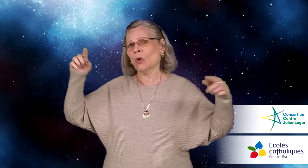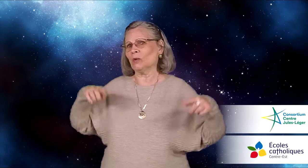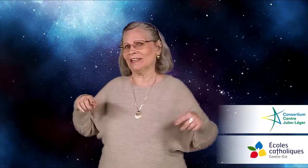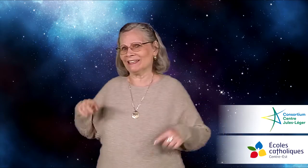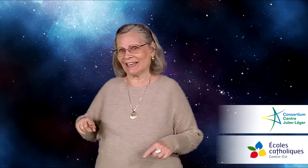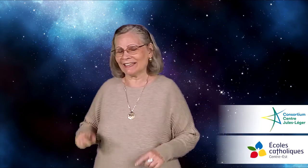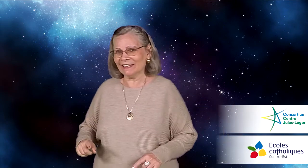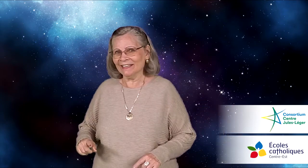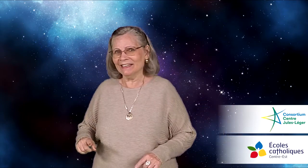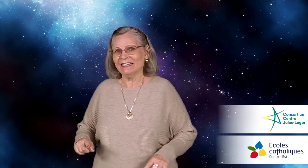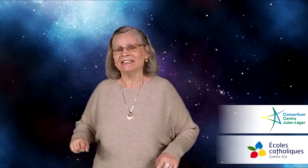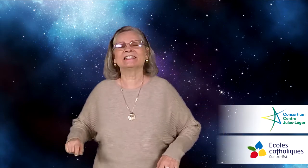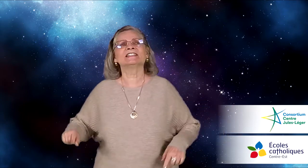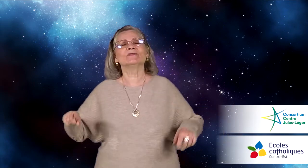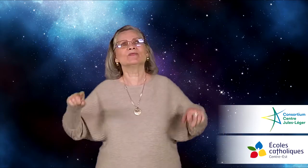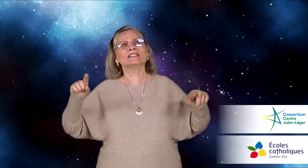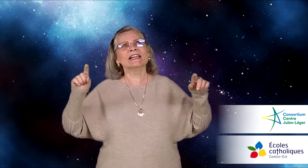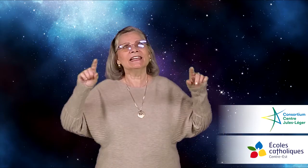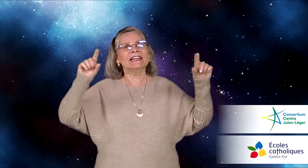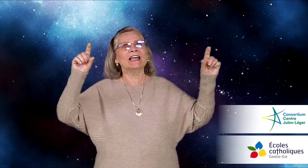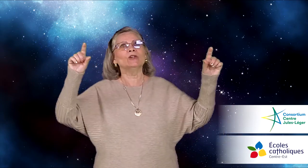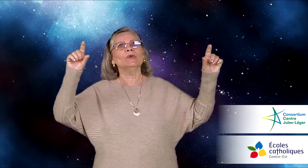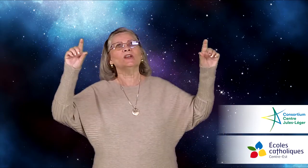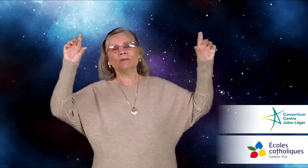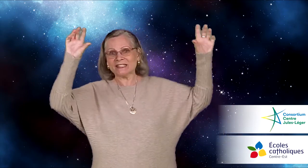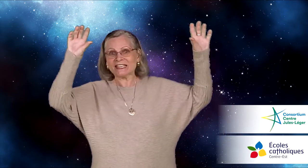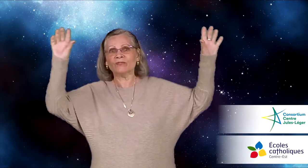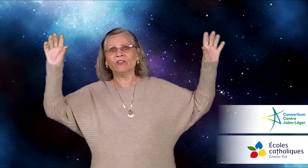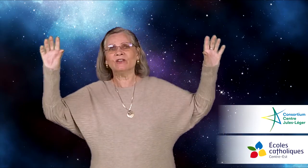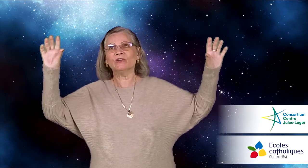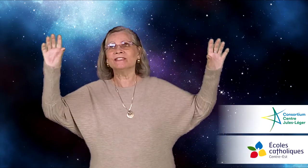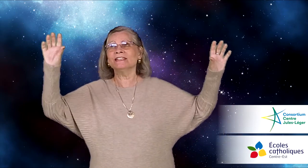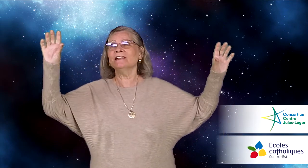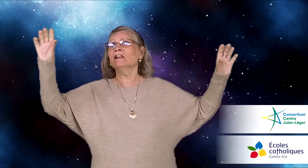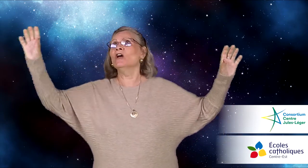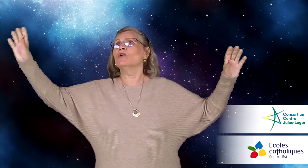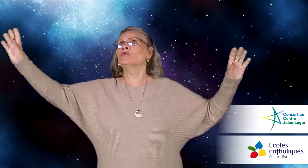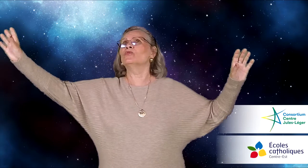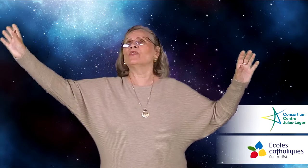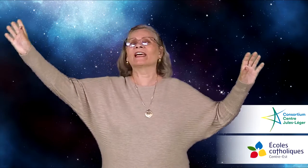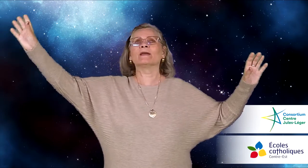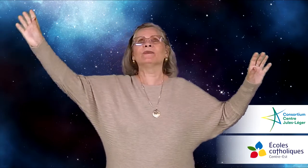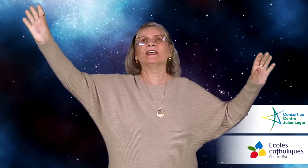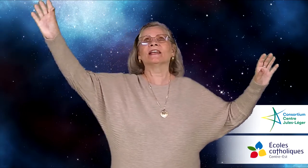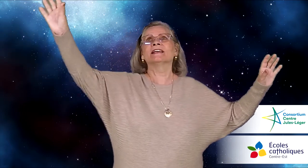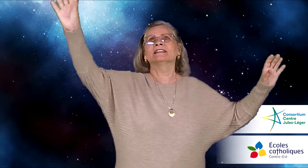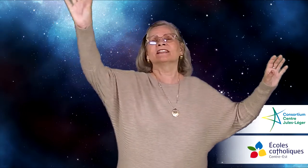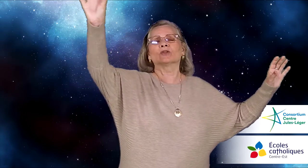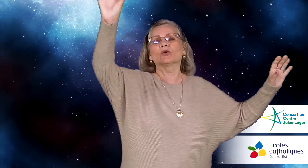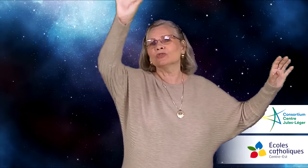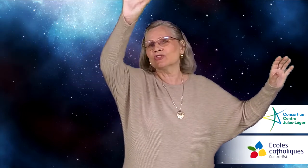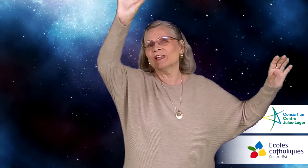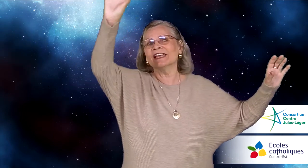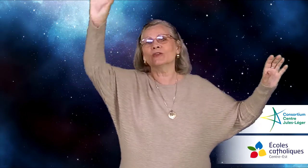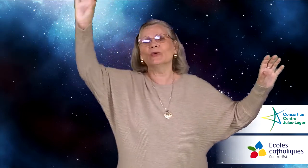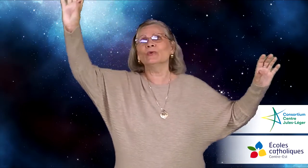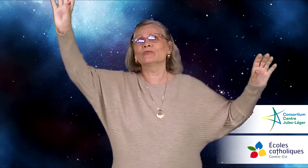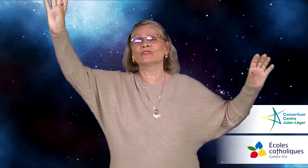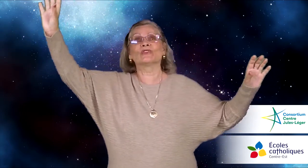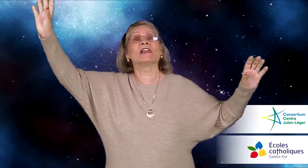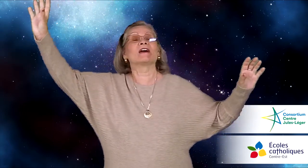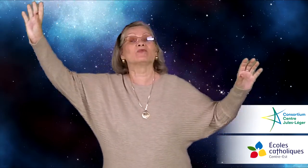Vous autres, les terriens, si vous allez la nuit observer le ciel, vous verrez bien cette couche